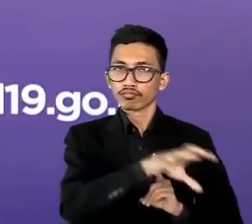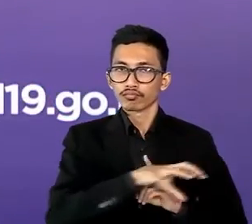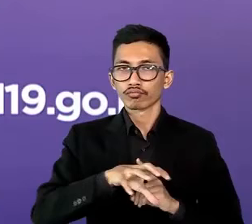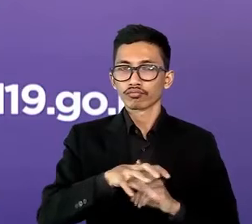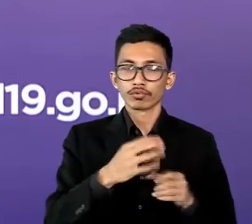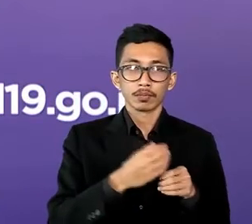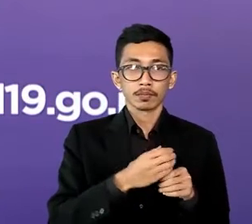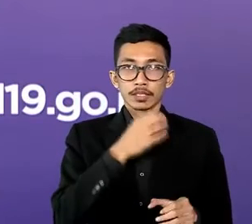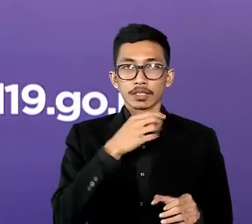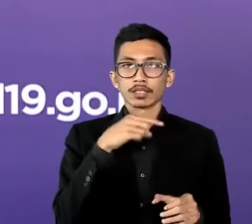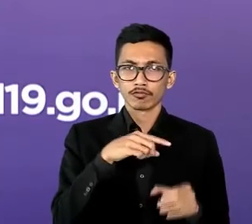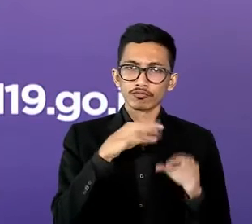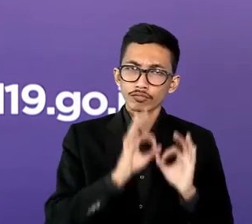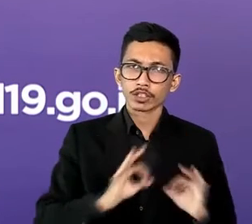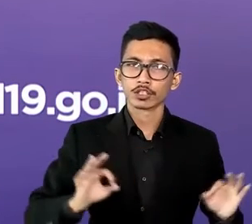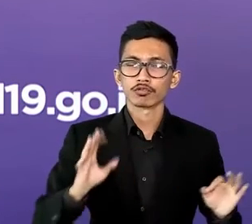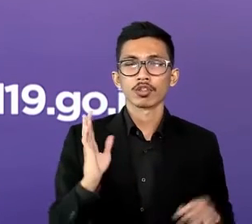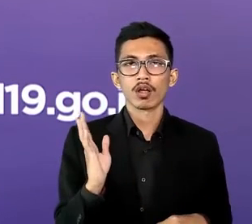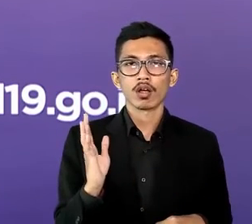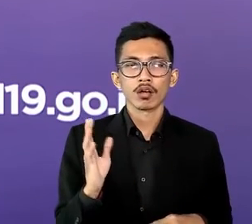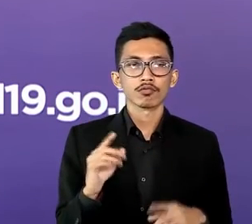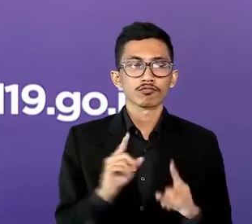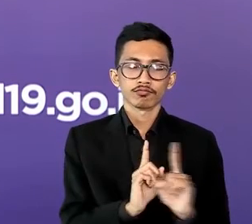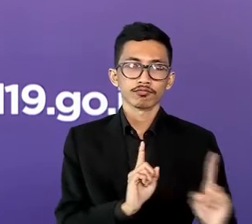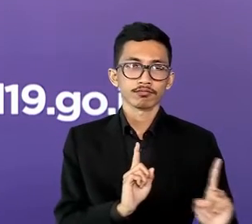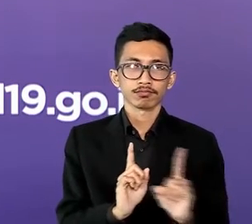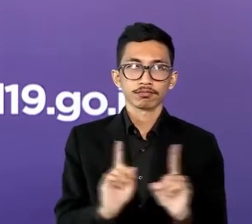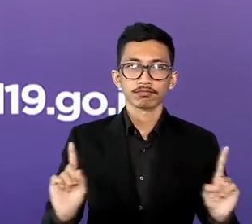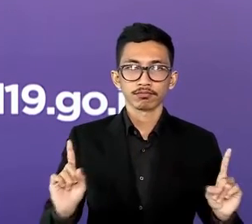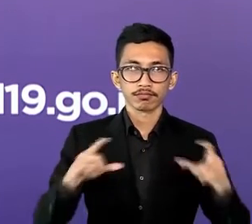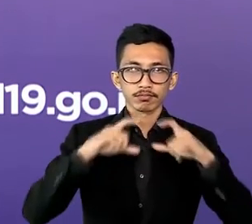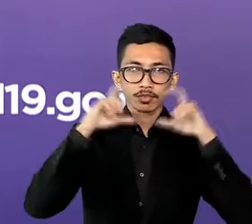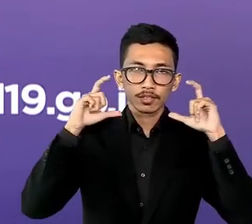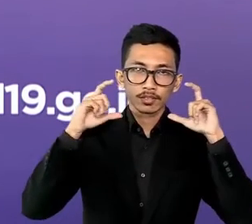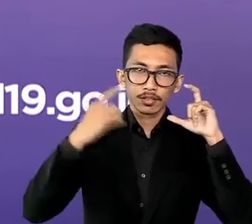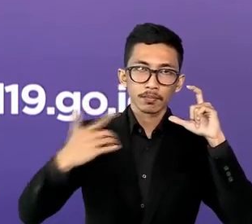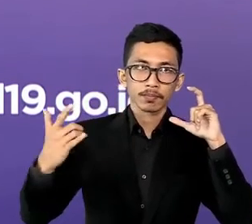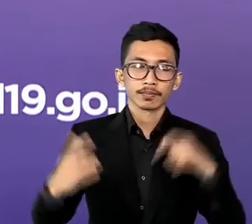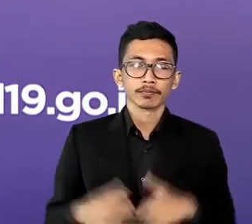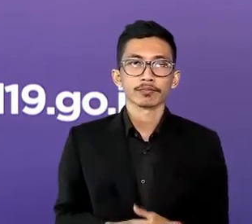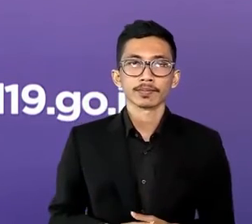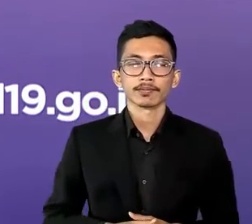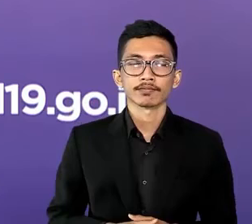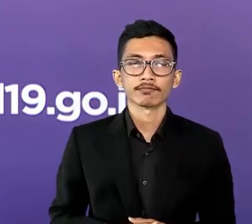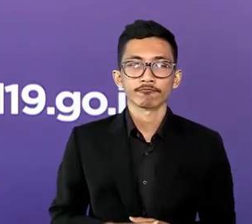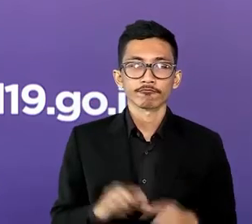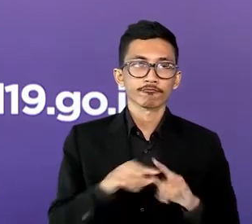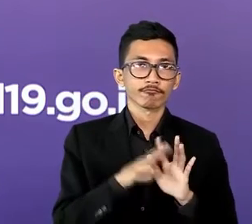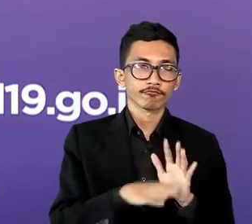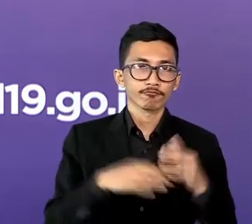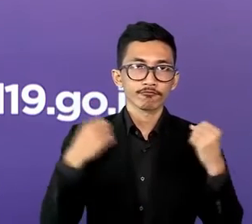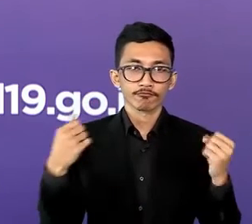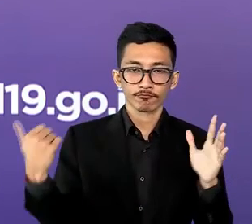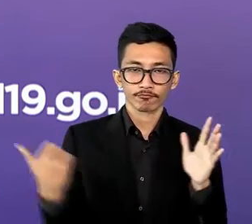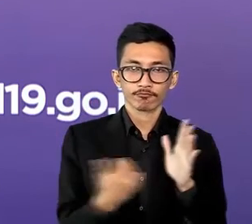juga sudah diinspeksi, dan kami juga senantiasa menjaga jarak dan tetap mengenakan masker. Talk show ini juga memperhatikan protokol